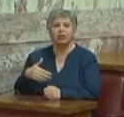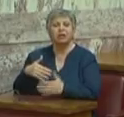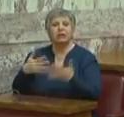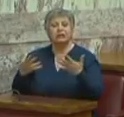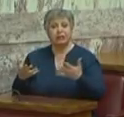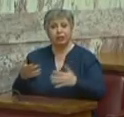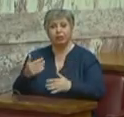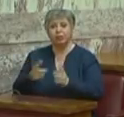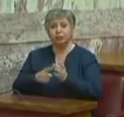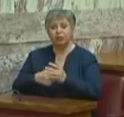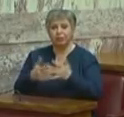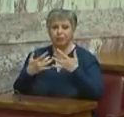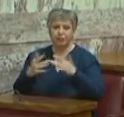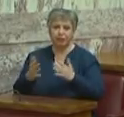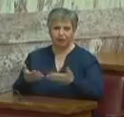παρένθεσης.